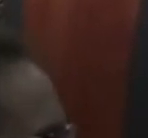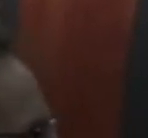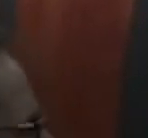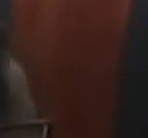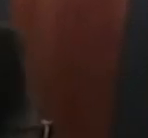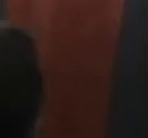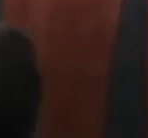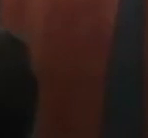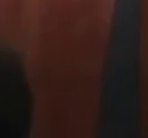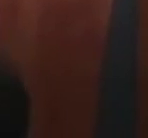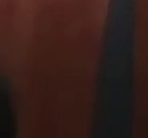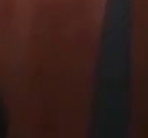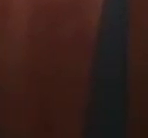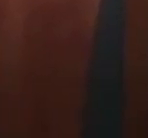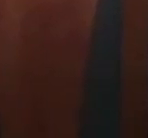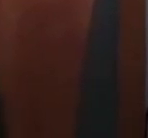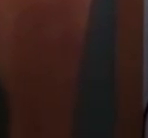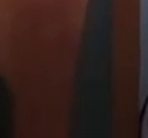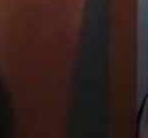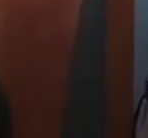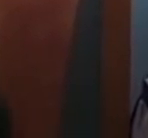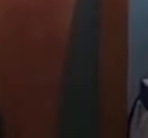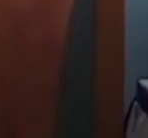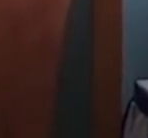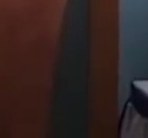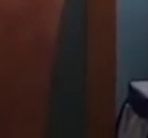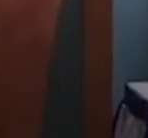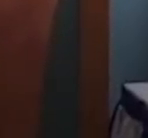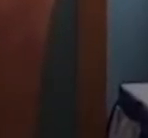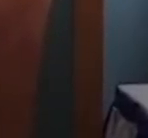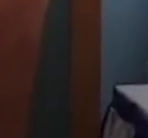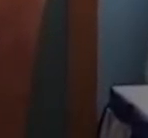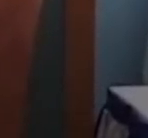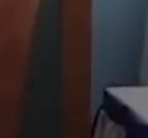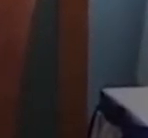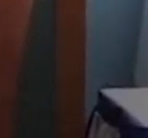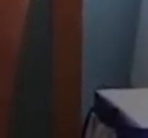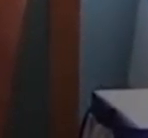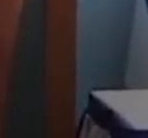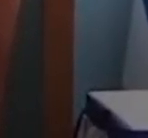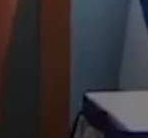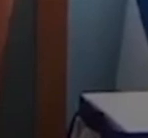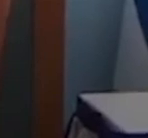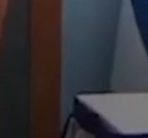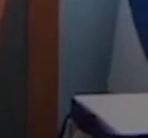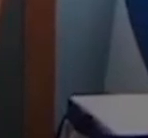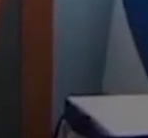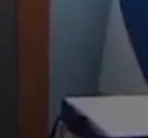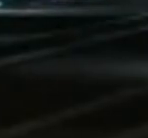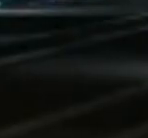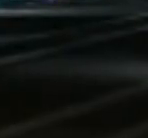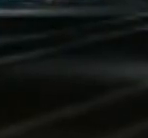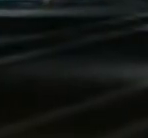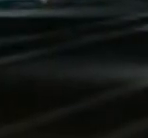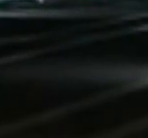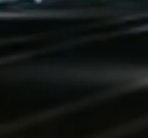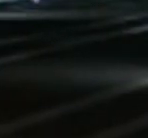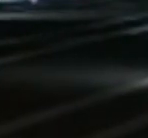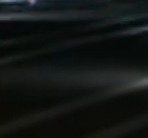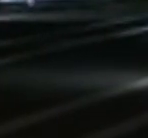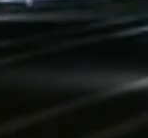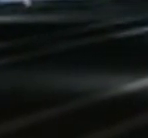שיראו אותו כולם. אני רוצה שתפני אנשים לדף המאבק, תגידי להם איך. אז דף המאבק נקרא מטה המאבק של